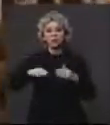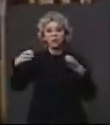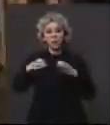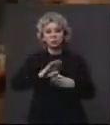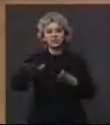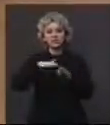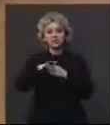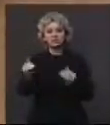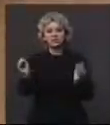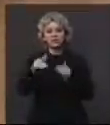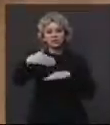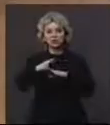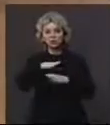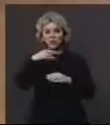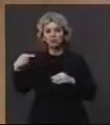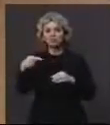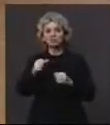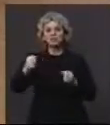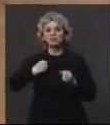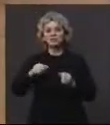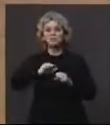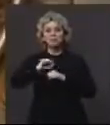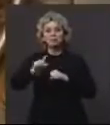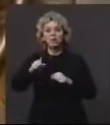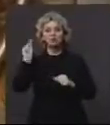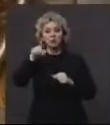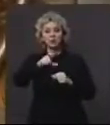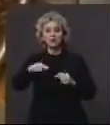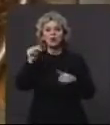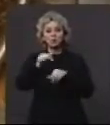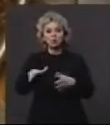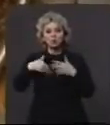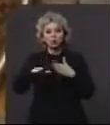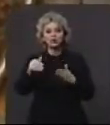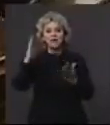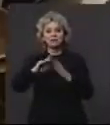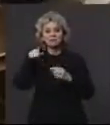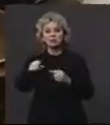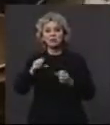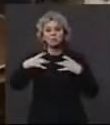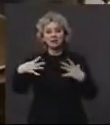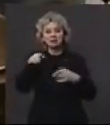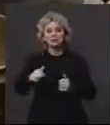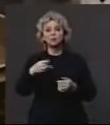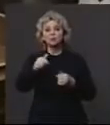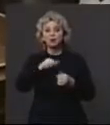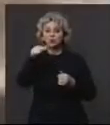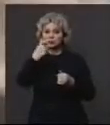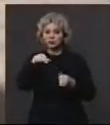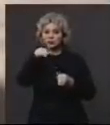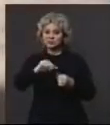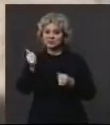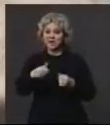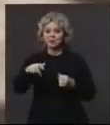Далеко не весь, небольшая часть многотысячного войска Победы. А чтобы школьники лучше почувствовали атмосферу военного праздника, им предложили попробовать ту